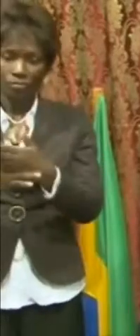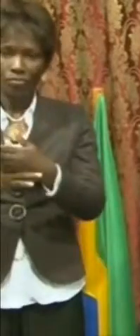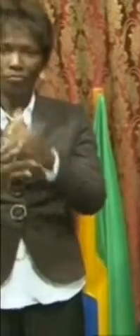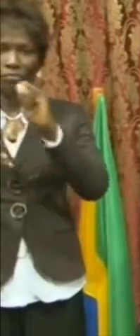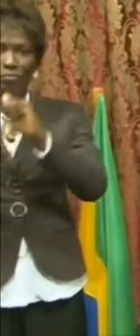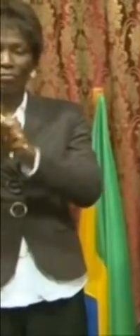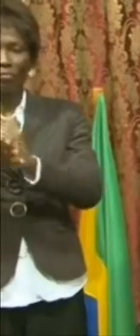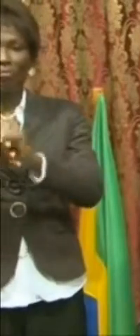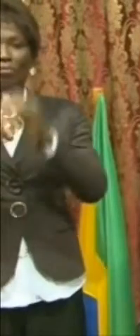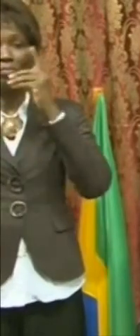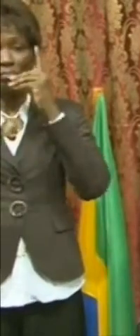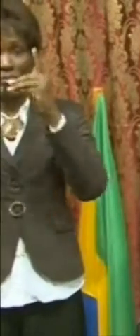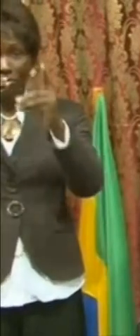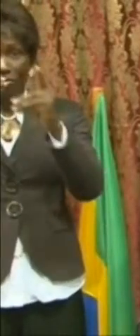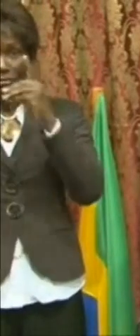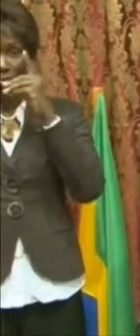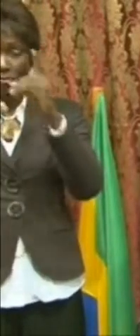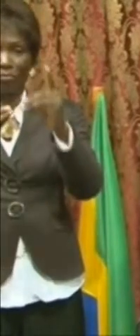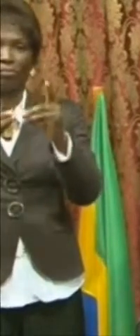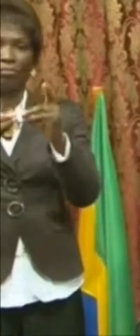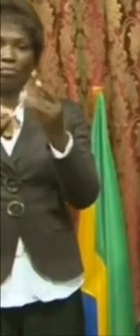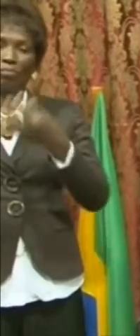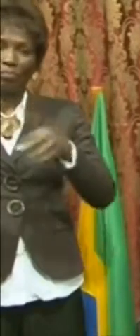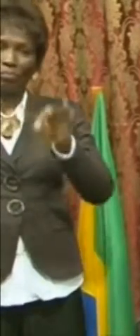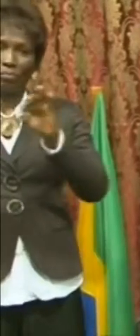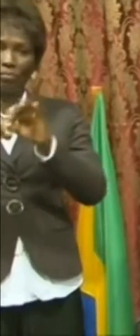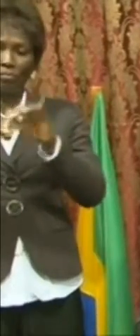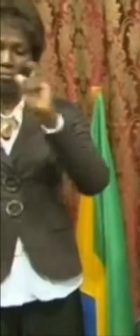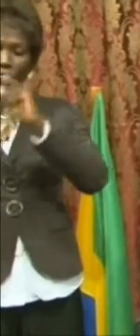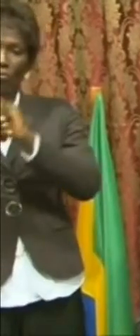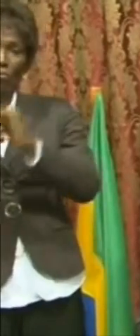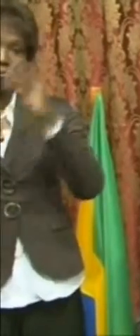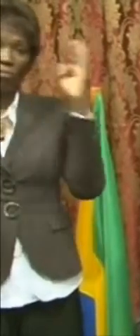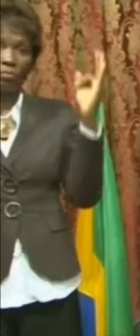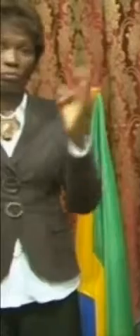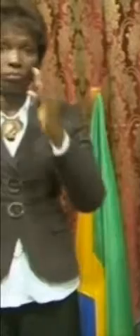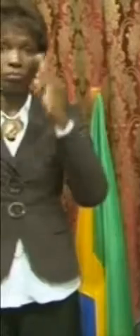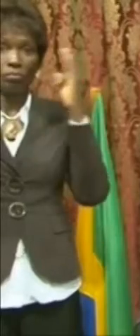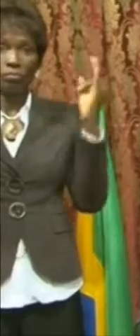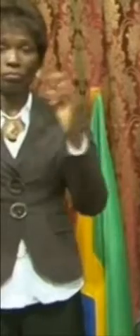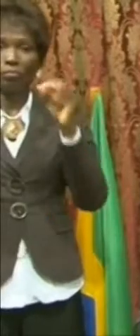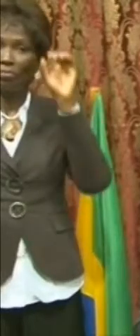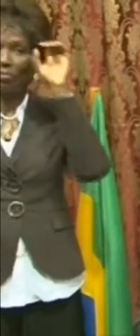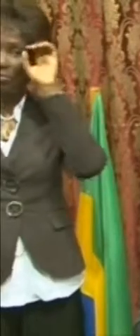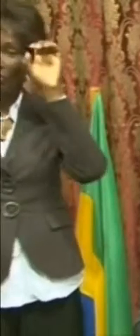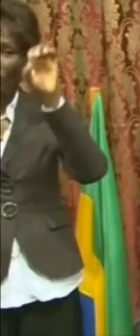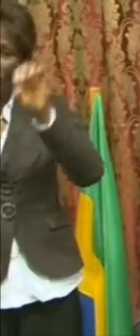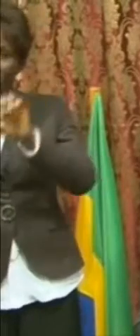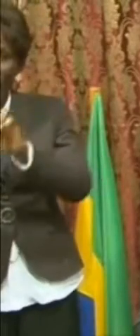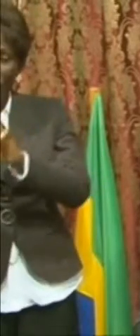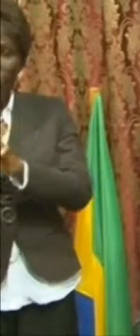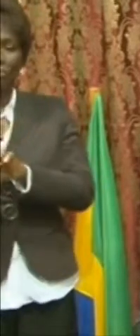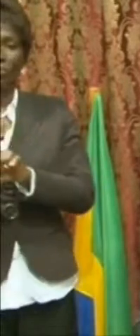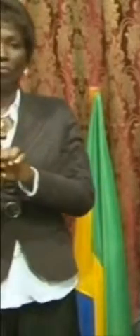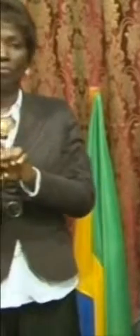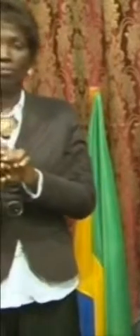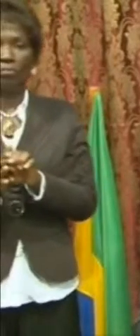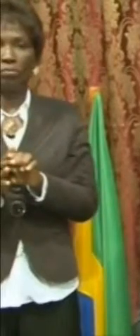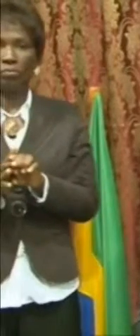propos circonstanciel. Cette célébration symbolise, à n'en point